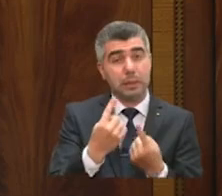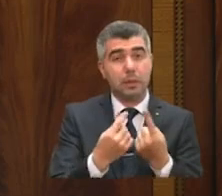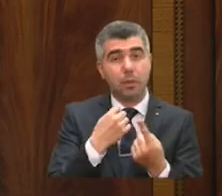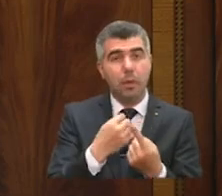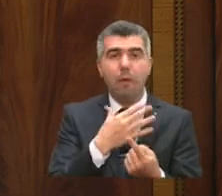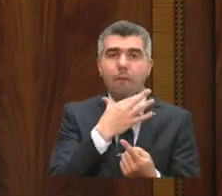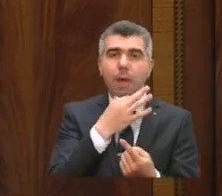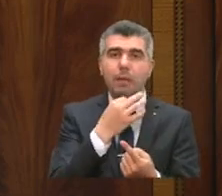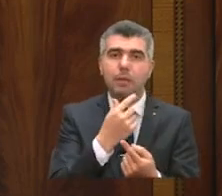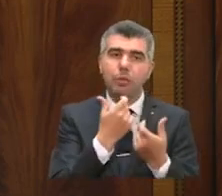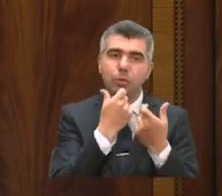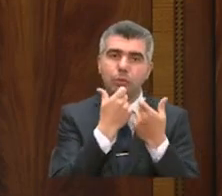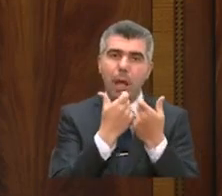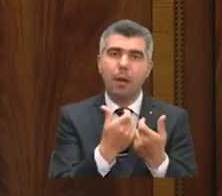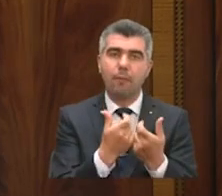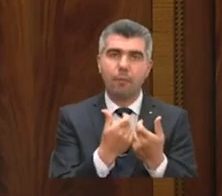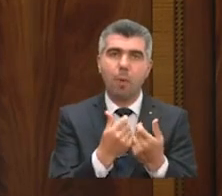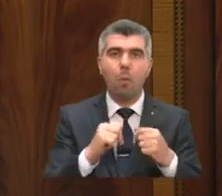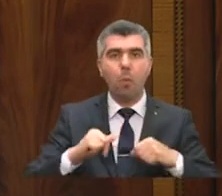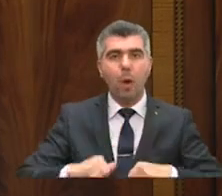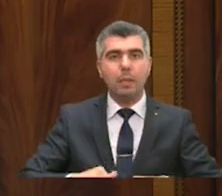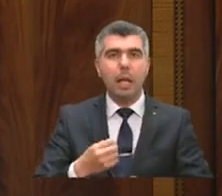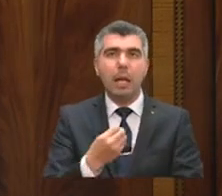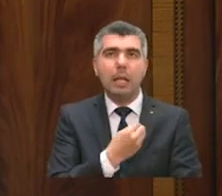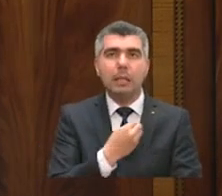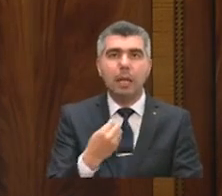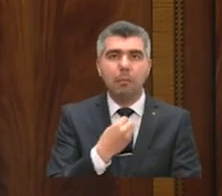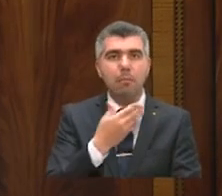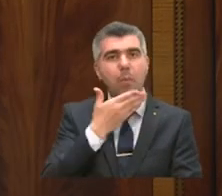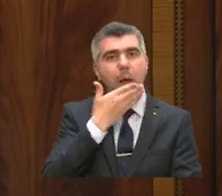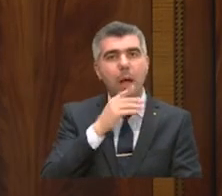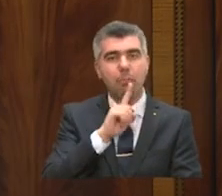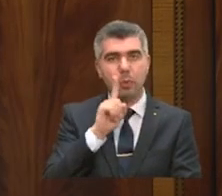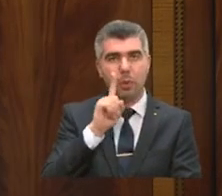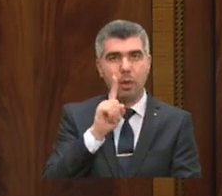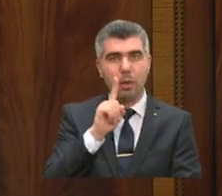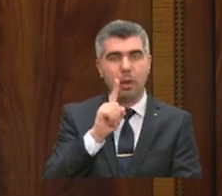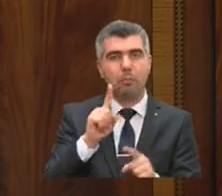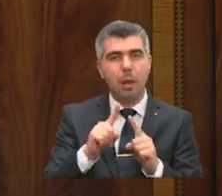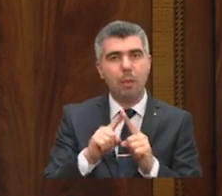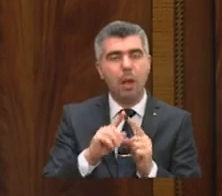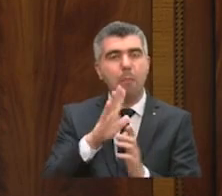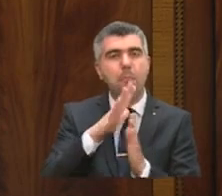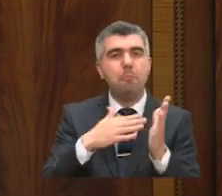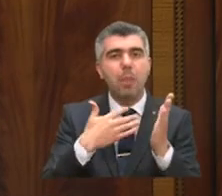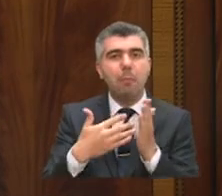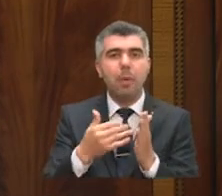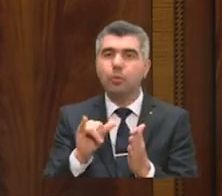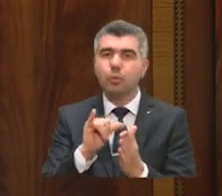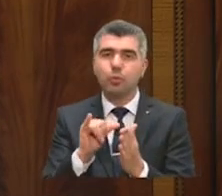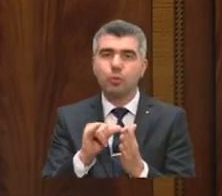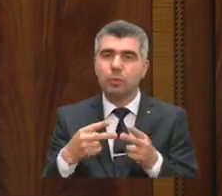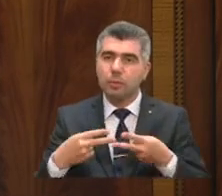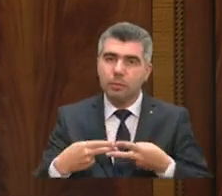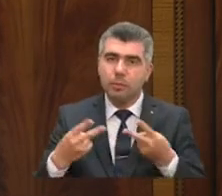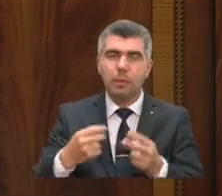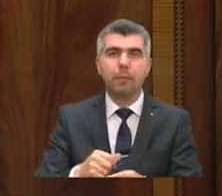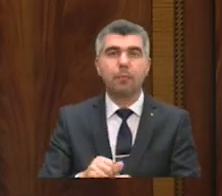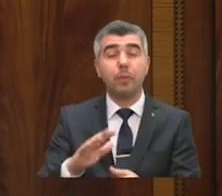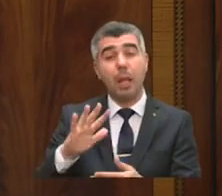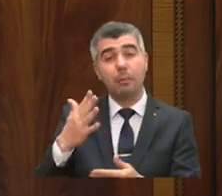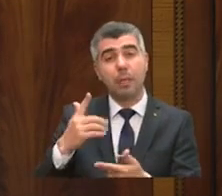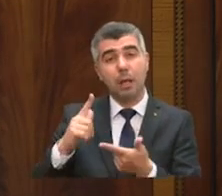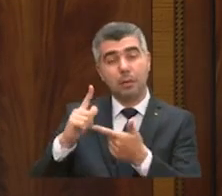سهل. ولهذا وزاره الصحه في المغرب الحمد لله قامت بواحد الدراسه بواحد الخطه. هذه الخطه فيها خمسه ديال المراحل. الاولى انه كاينه